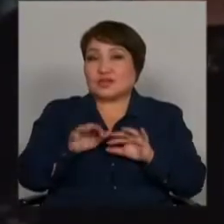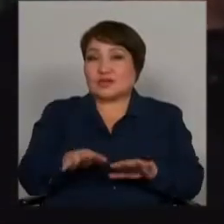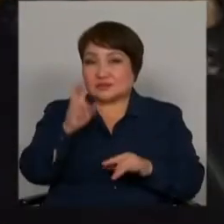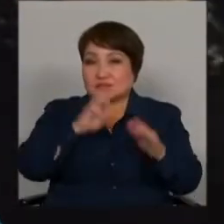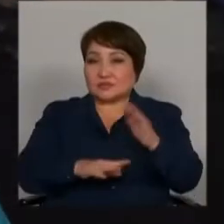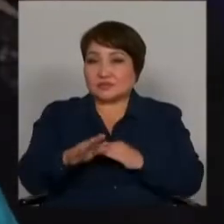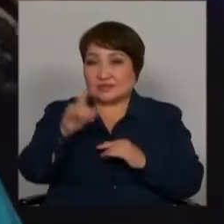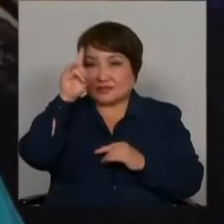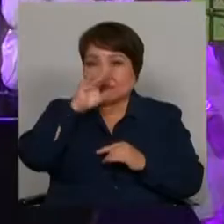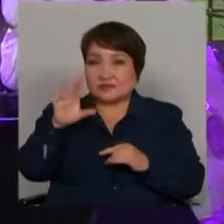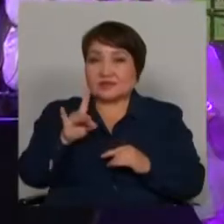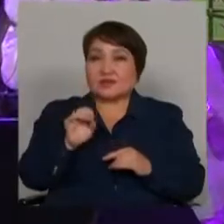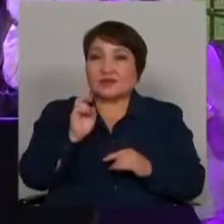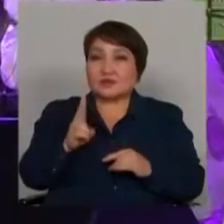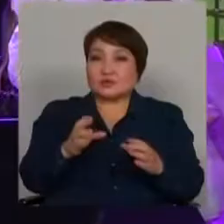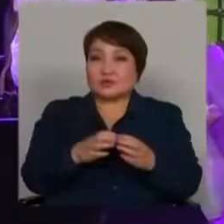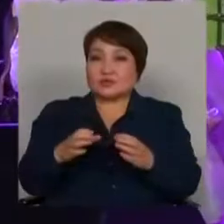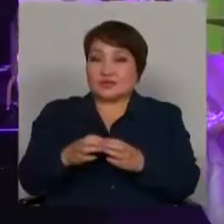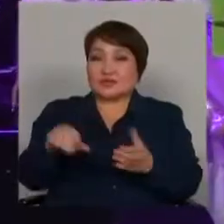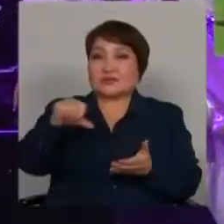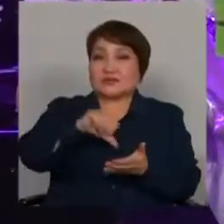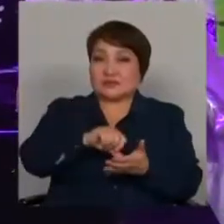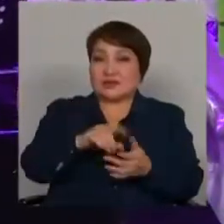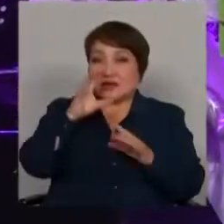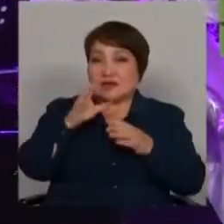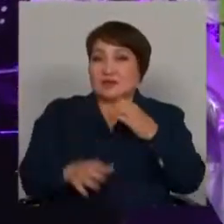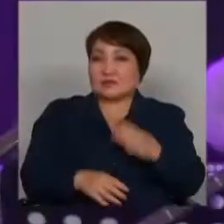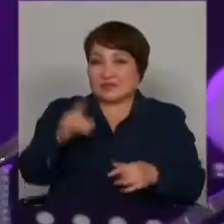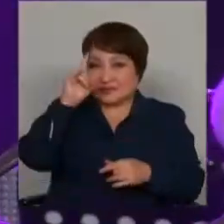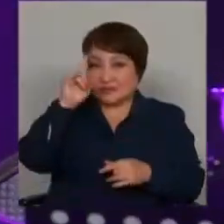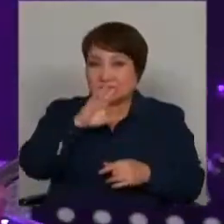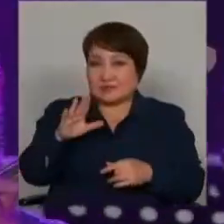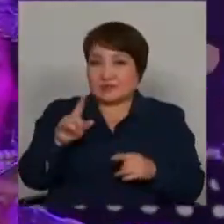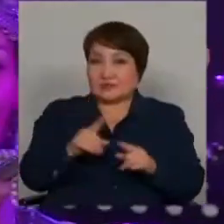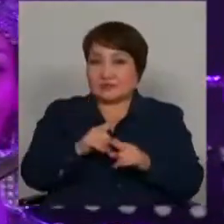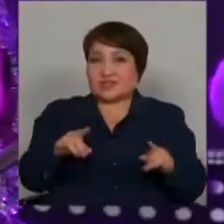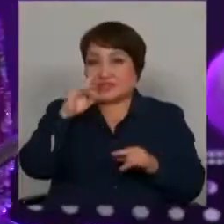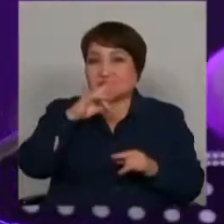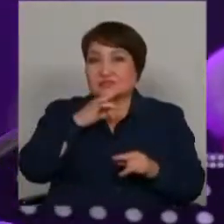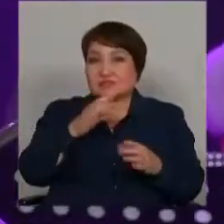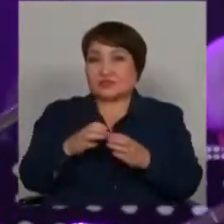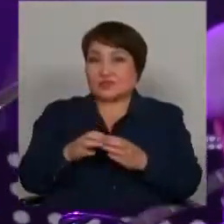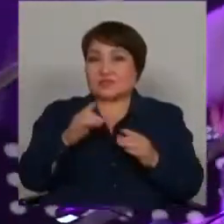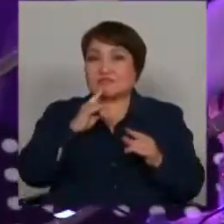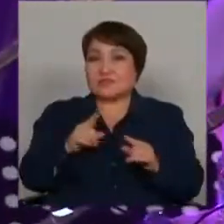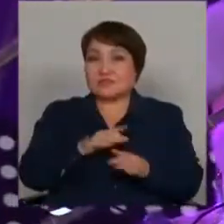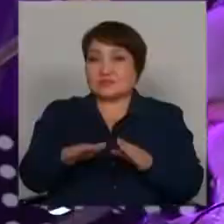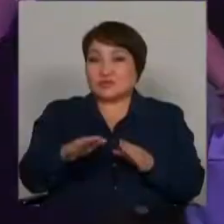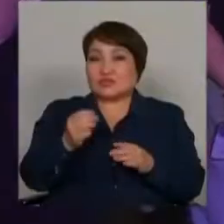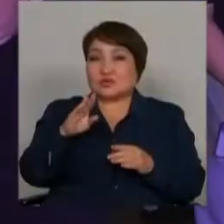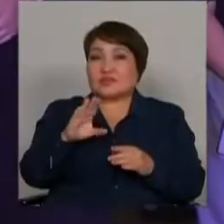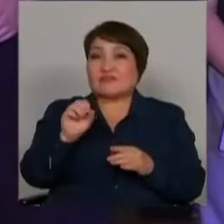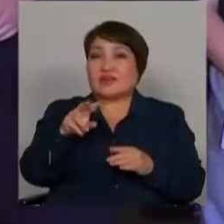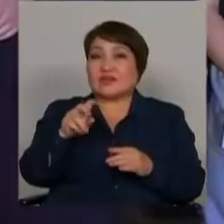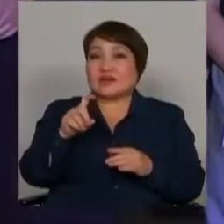топтар қатысады. Олар әлемдік хит әндерімен қоса қазақстандық топтардың туындыларын орындайды. Музыкалық мереке Шоқан Уәлиханов атындағы